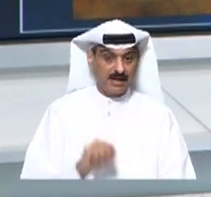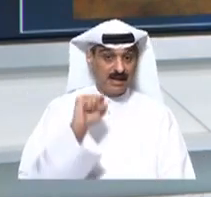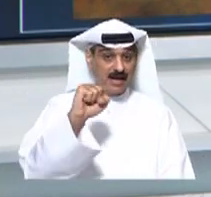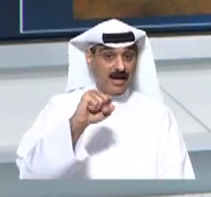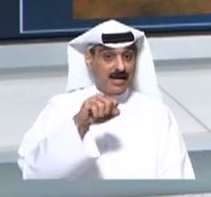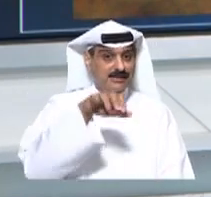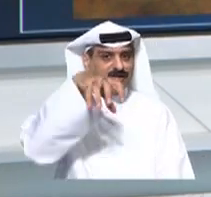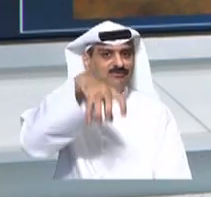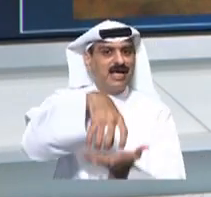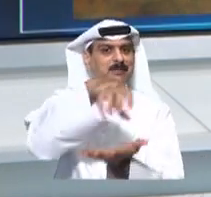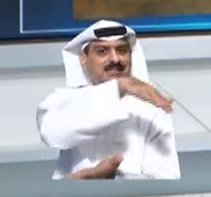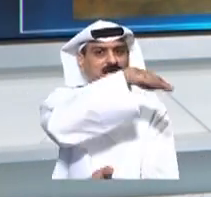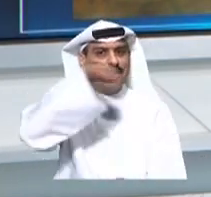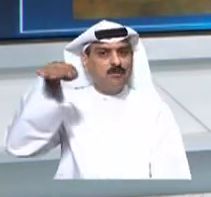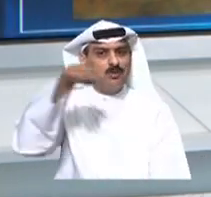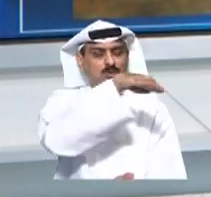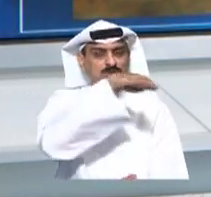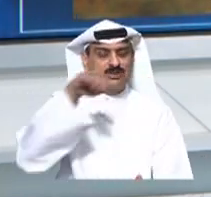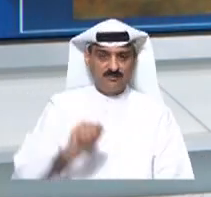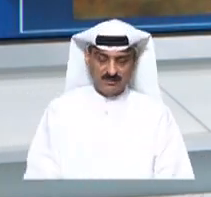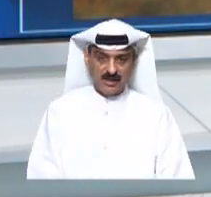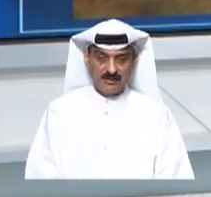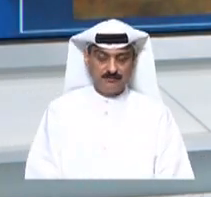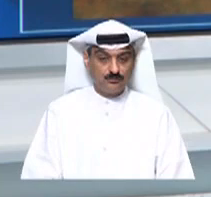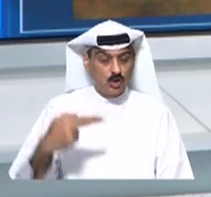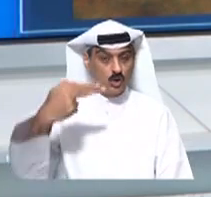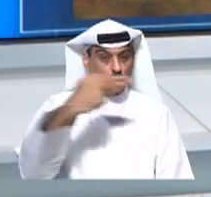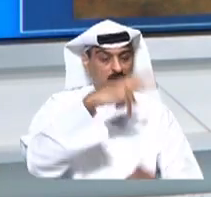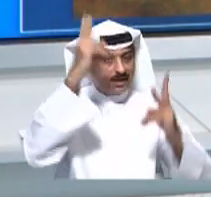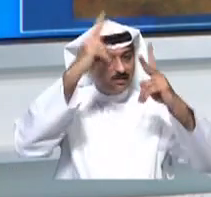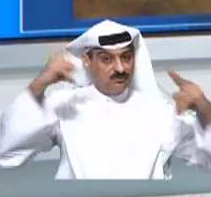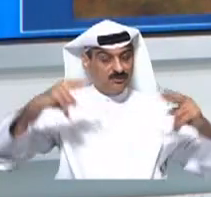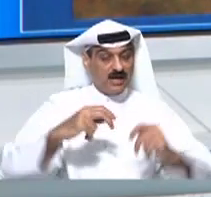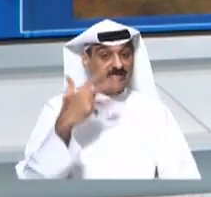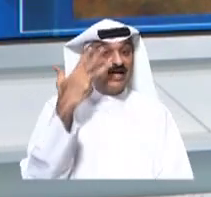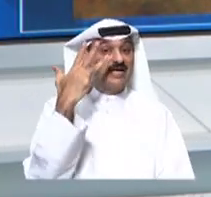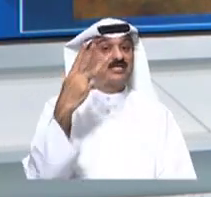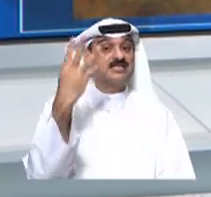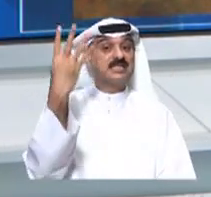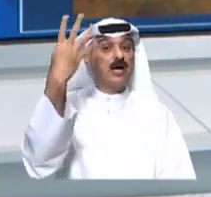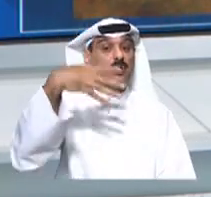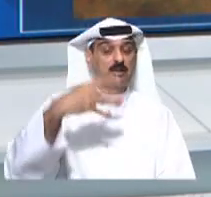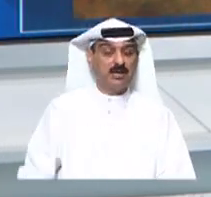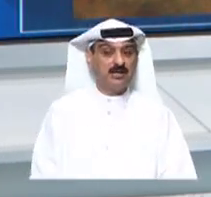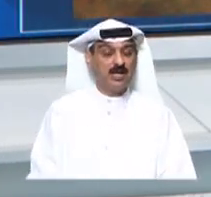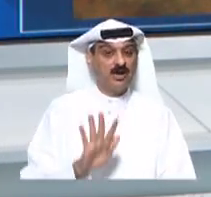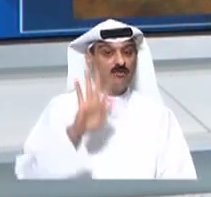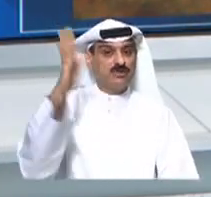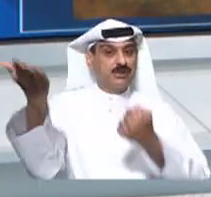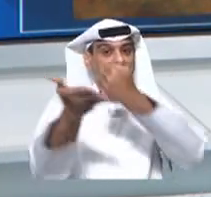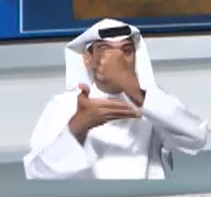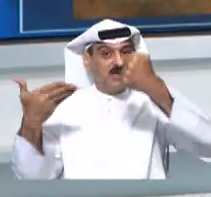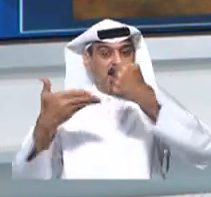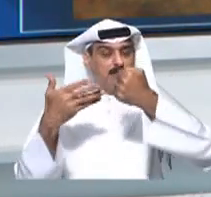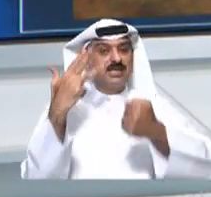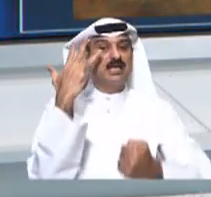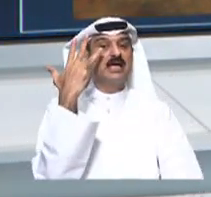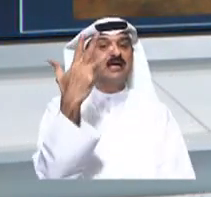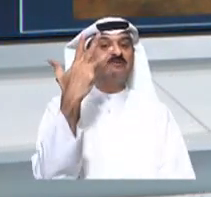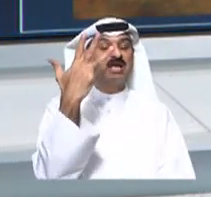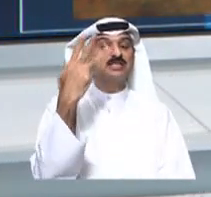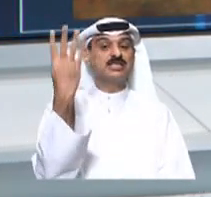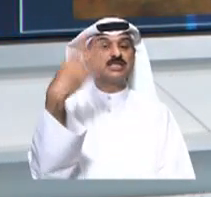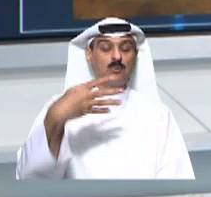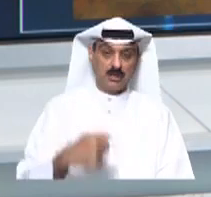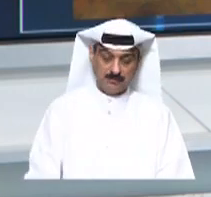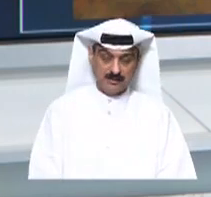الوسطى لمدينة الجهرة وضواحيها، المناطق الغربية شقاية والسالمي 49، أيضا شمال الكويت في مزارع العبدلي 49 درجة مئوية.